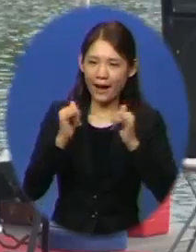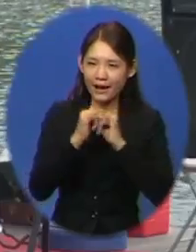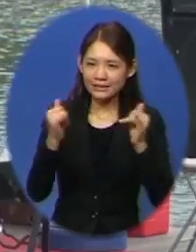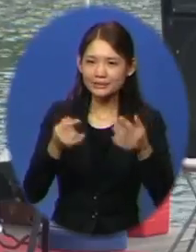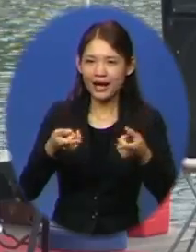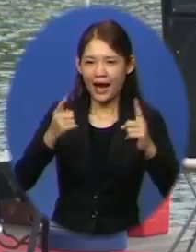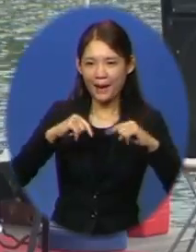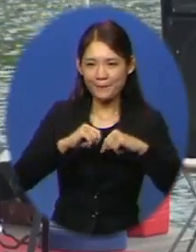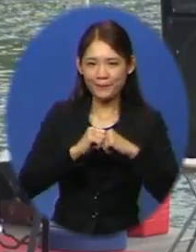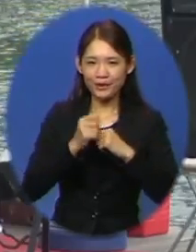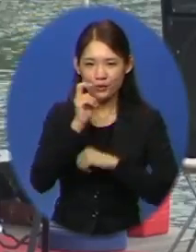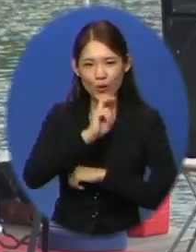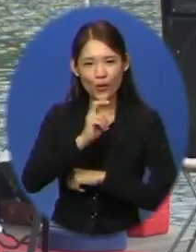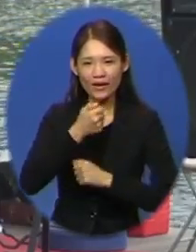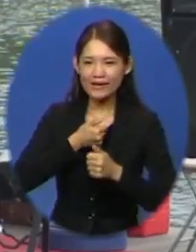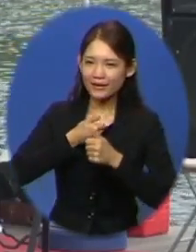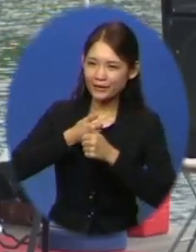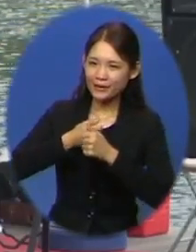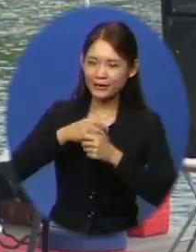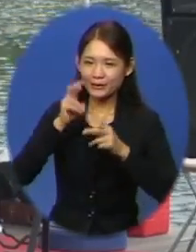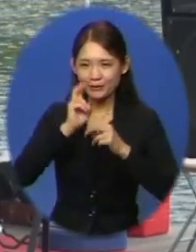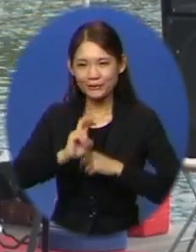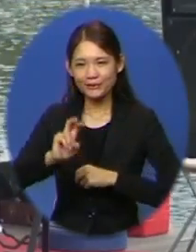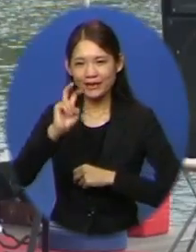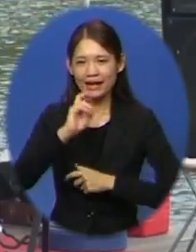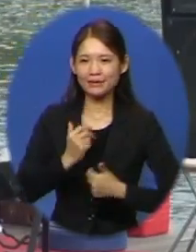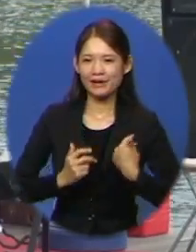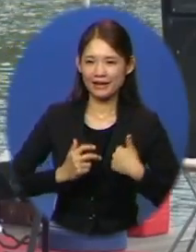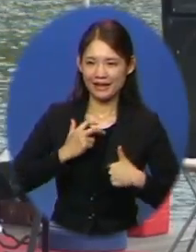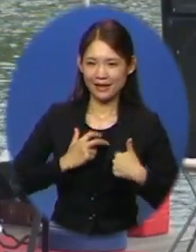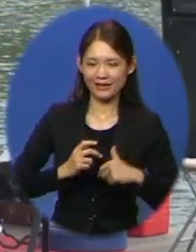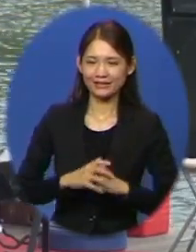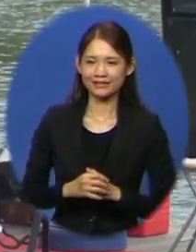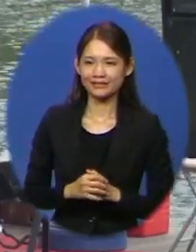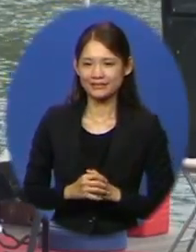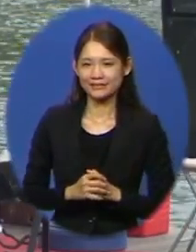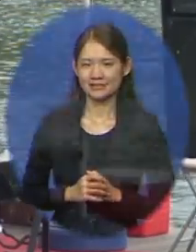같이 노래를 따라 부르며 즐거운 시간을 보냈습니다.